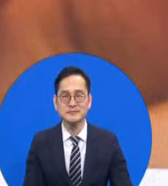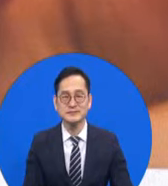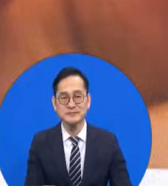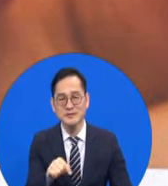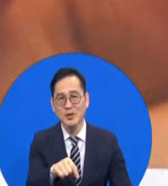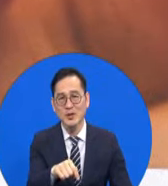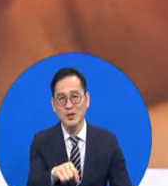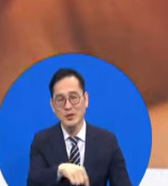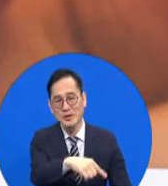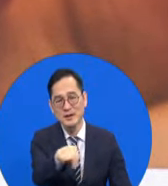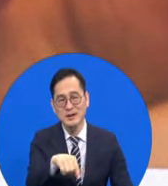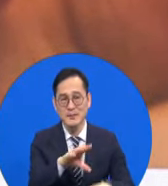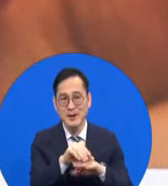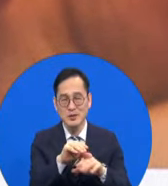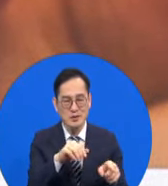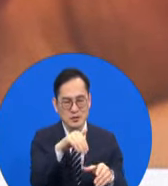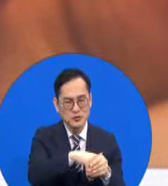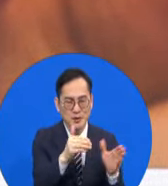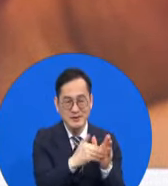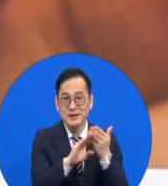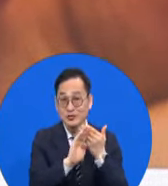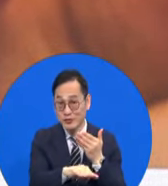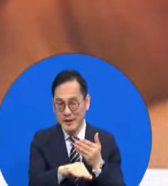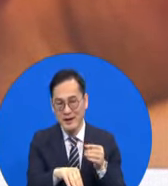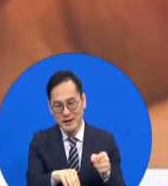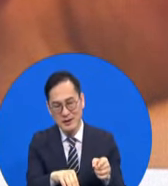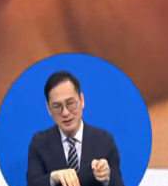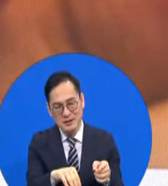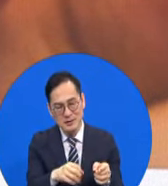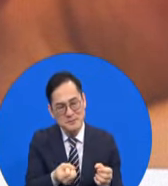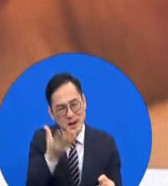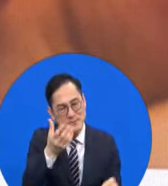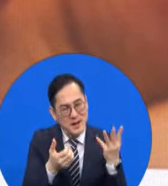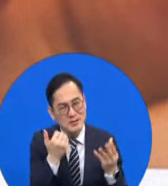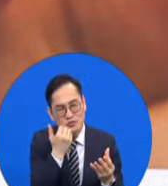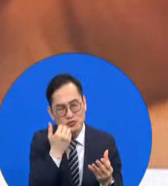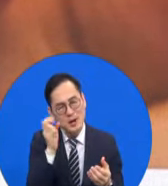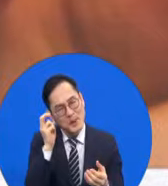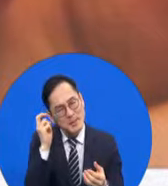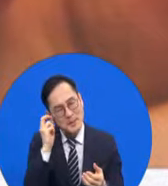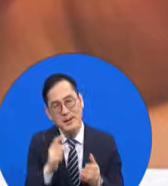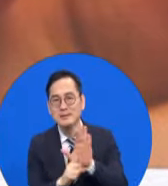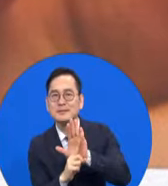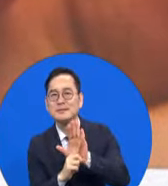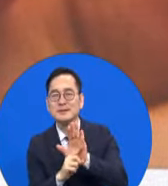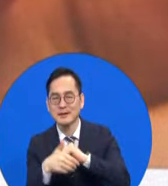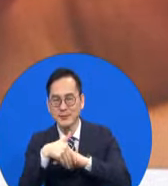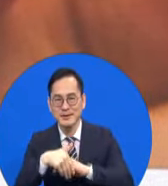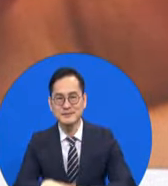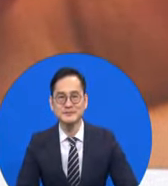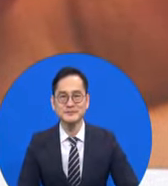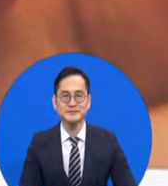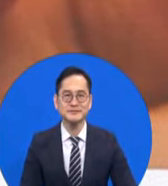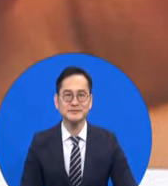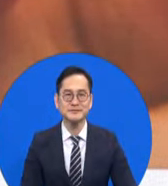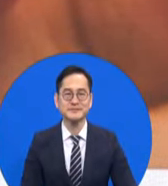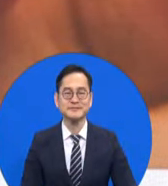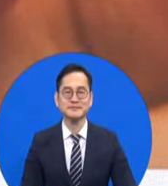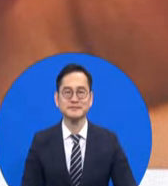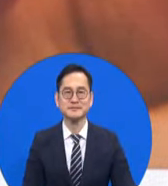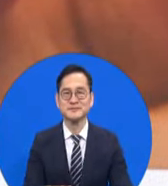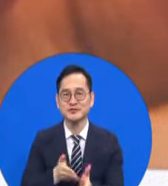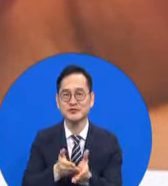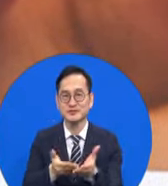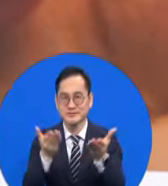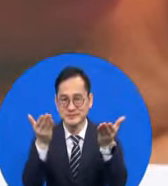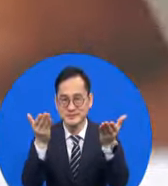결과도 투표 종료되는 그 순간 즉각 공개할 예정입니다. 많은 참여 부탁드리겠습니다. 지금까지 신문 읽어주는